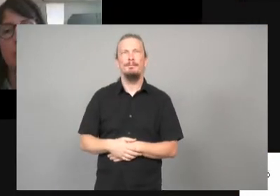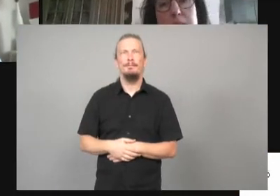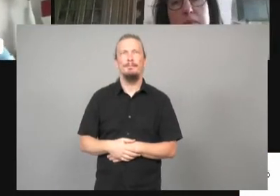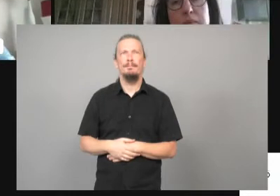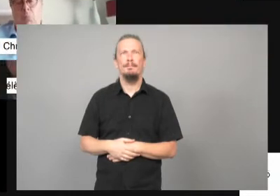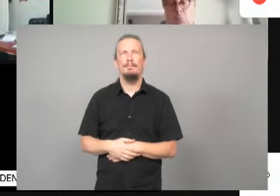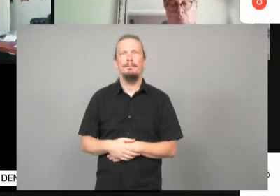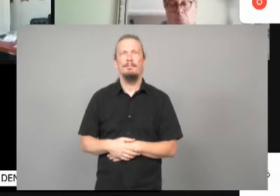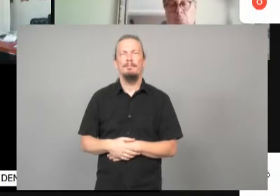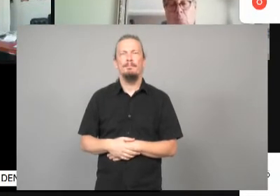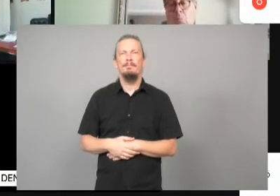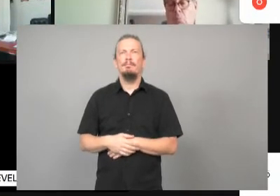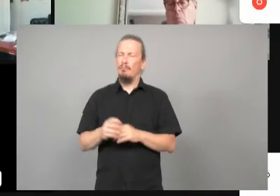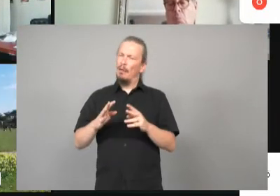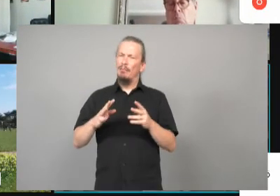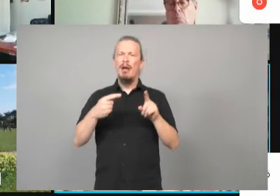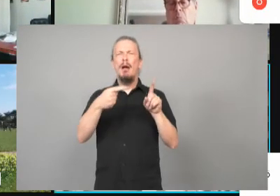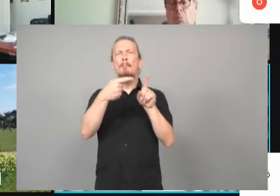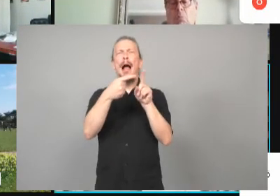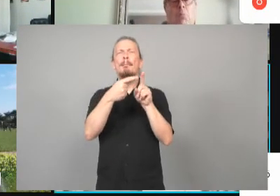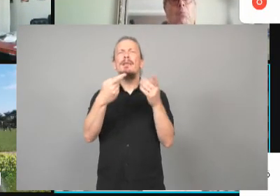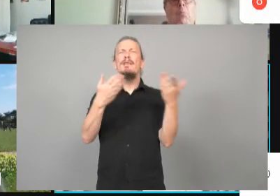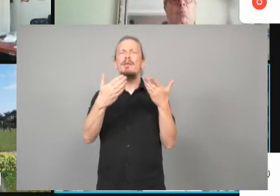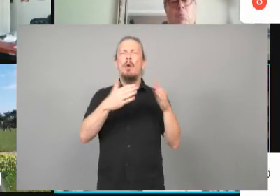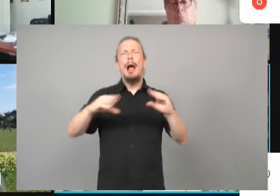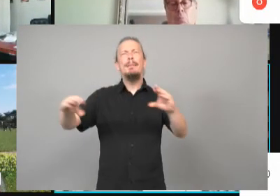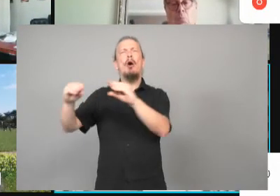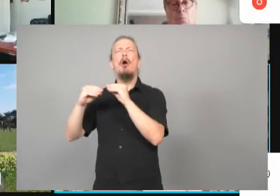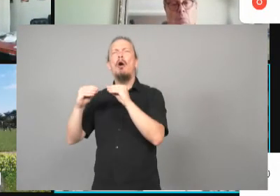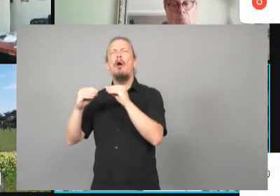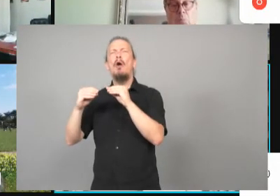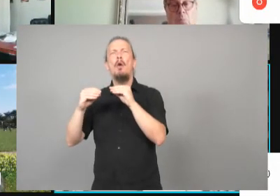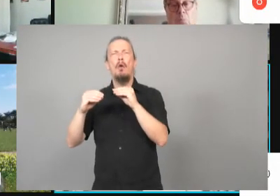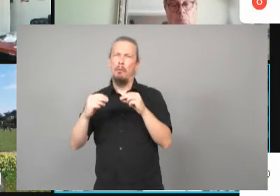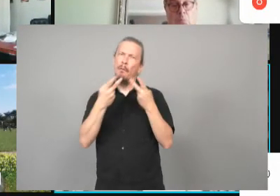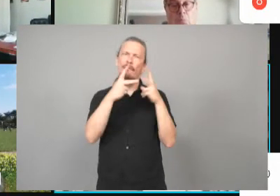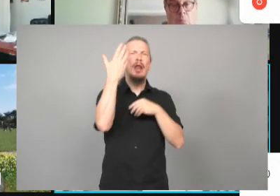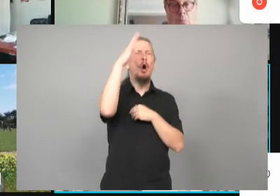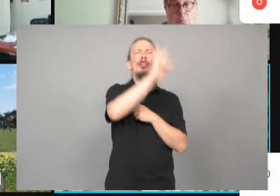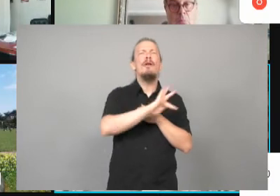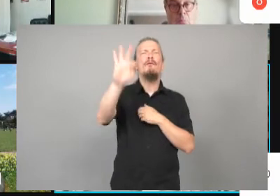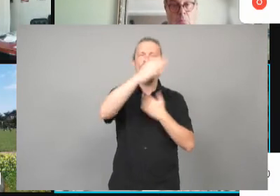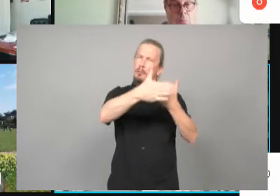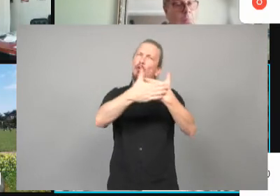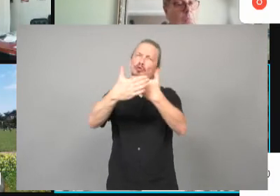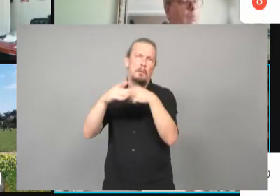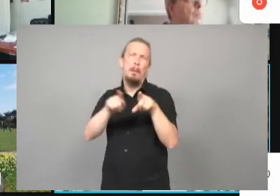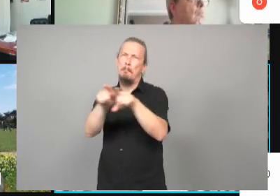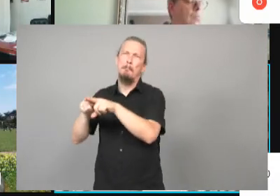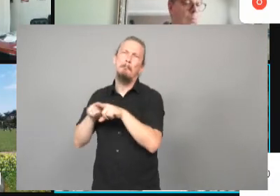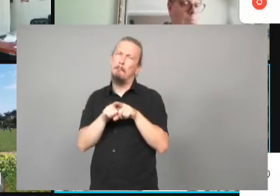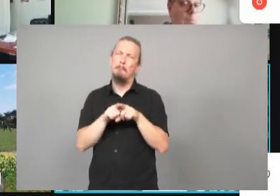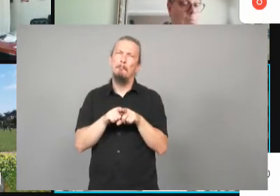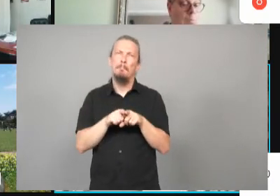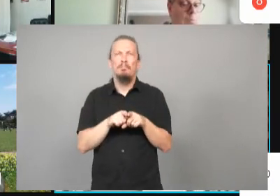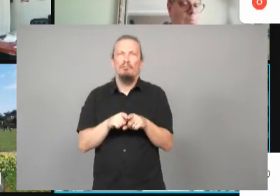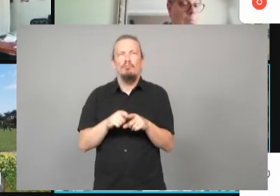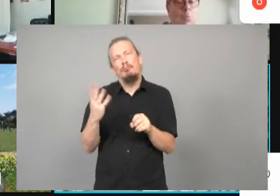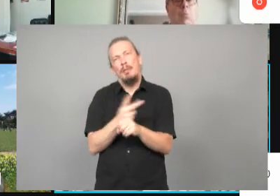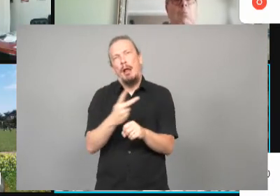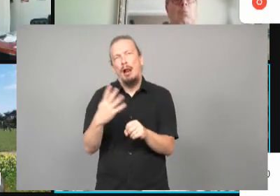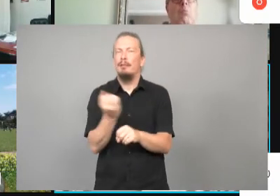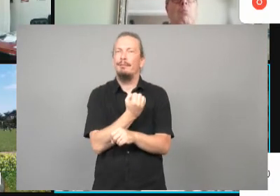d'infrastructures cyclables par habitant est comparable à ce qu'on peut voir dans d'autres agglomérations en France. Ça aurait pu être un succès.